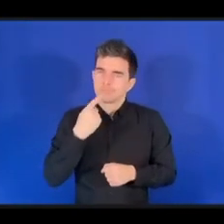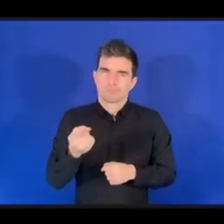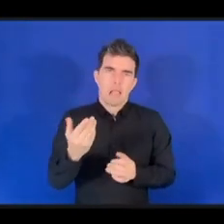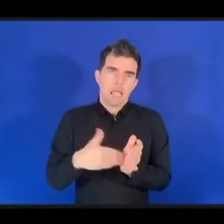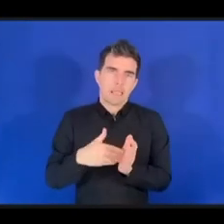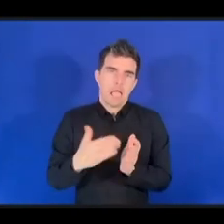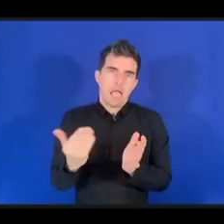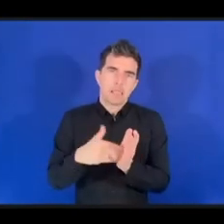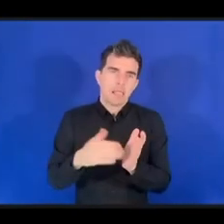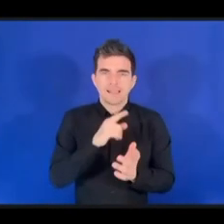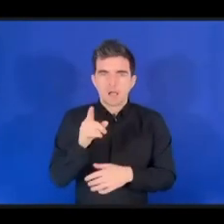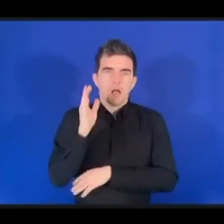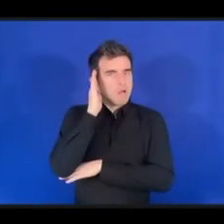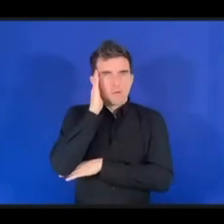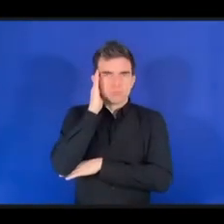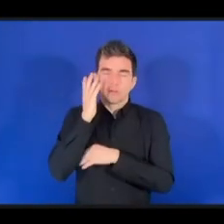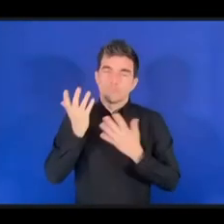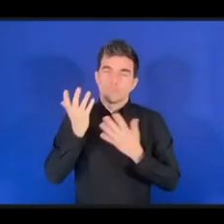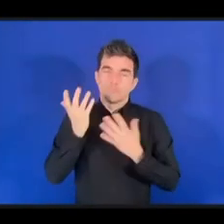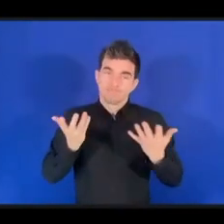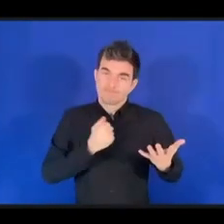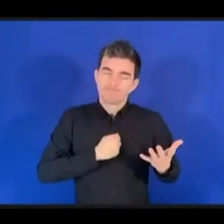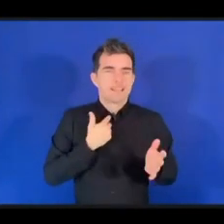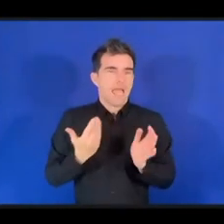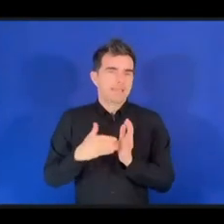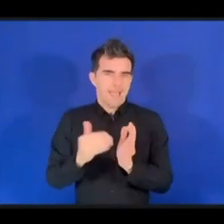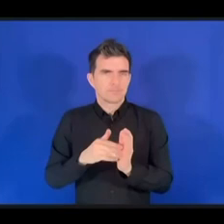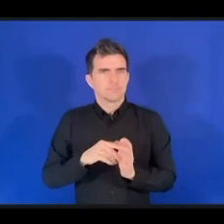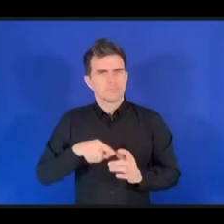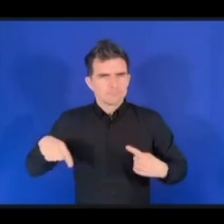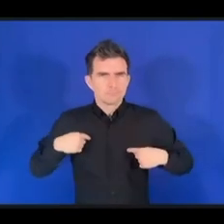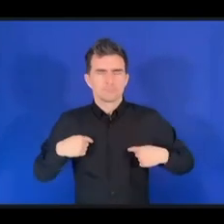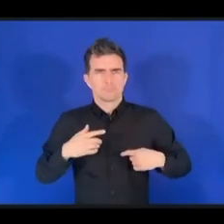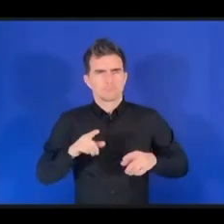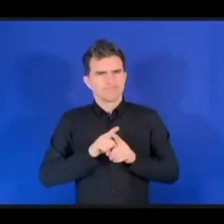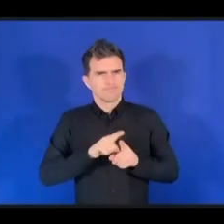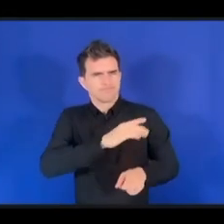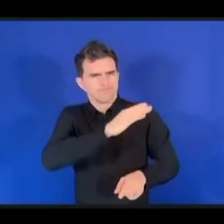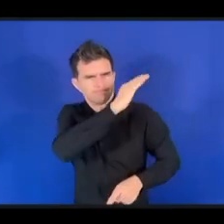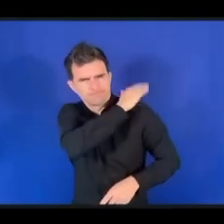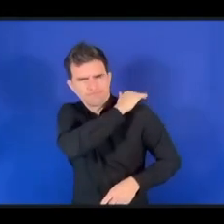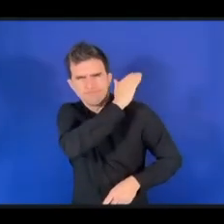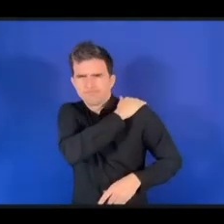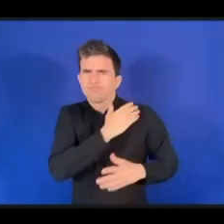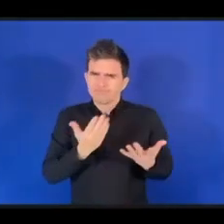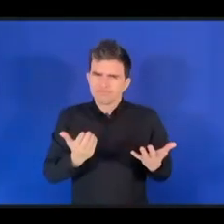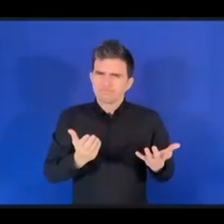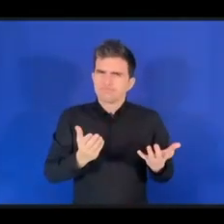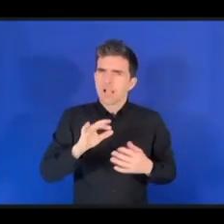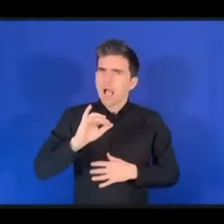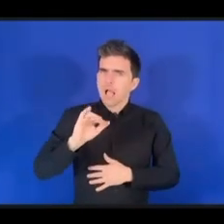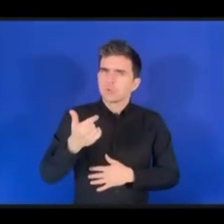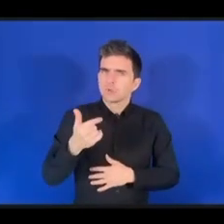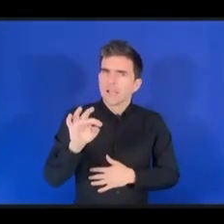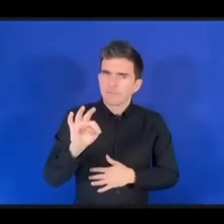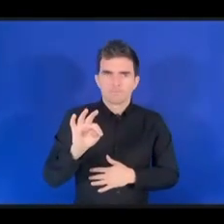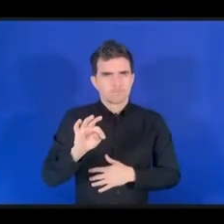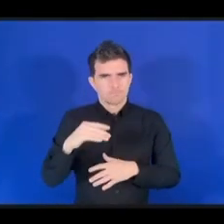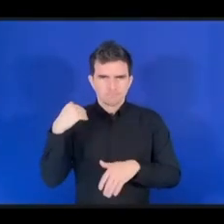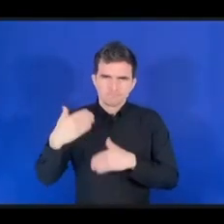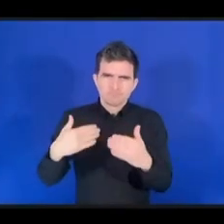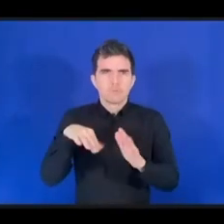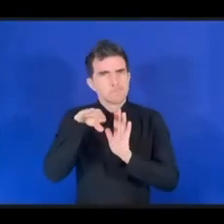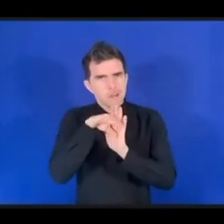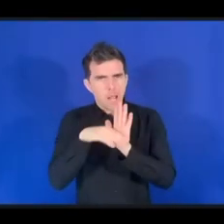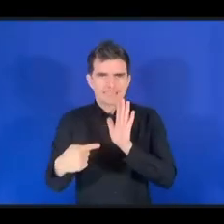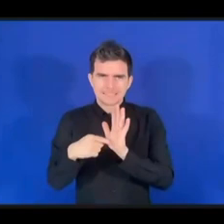a eu la possibilité de guider nos membres sur des questions de politique sur Internet d'où des résultats qui ont qui nous